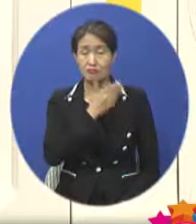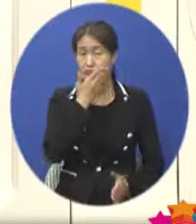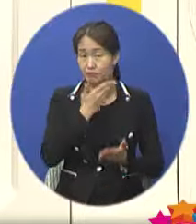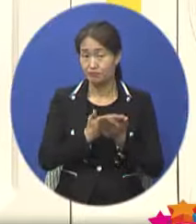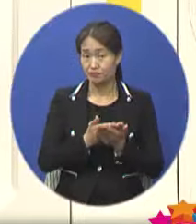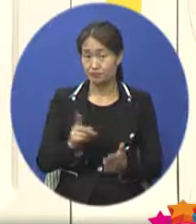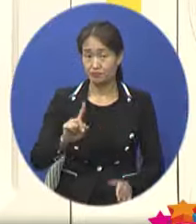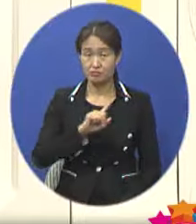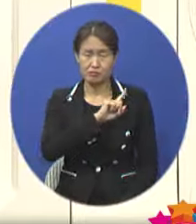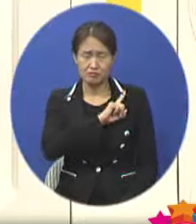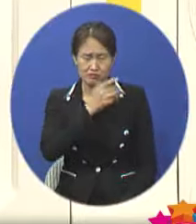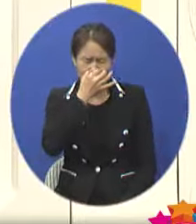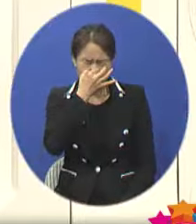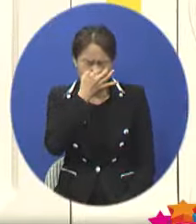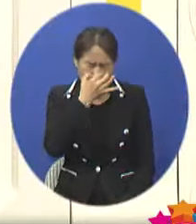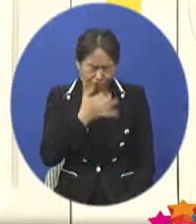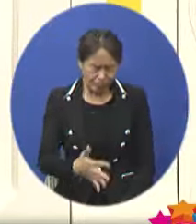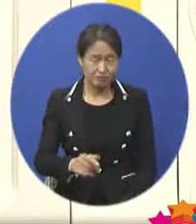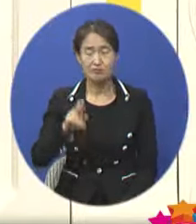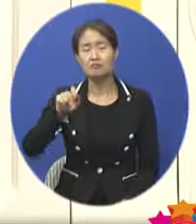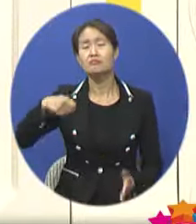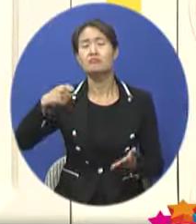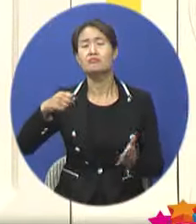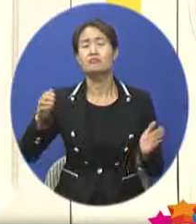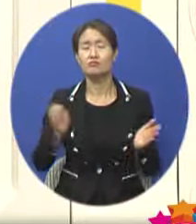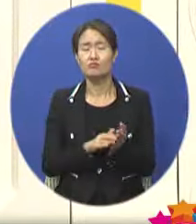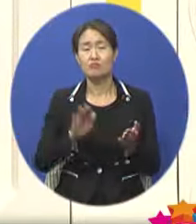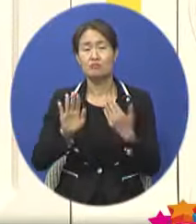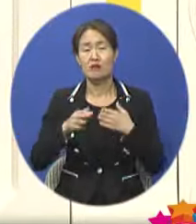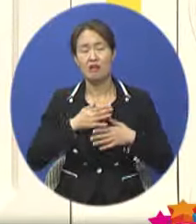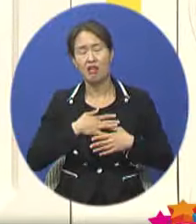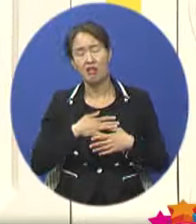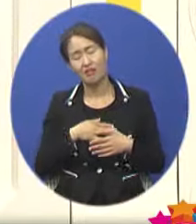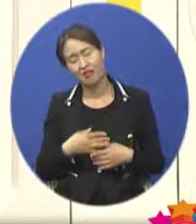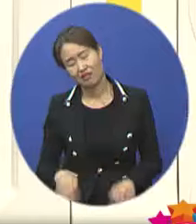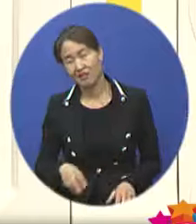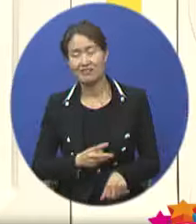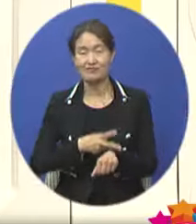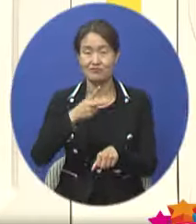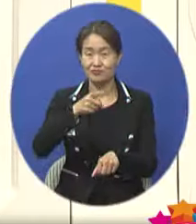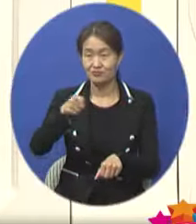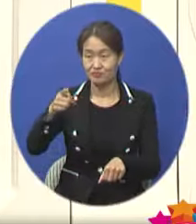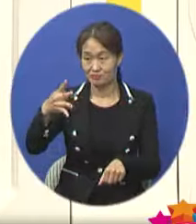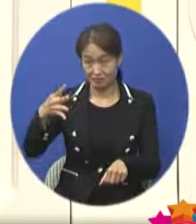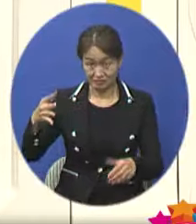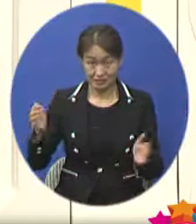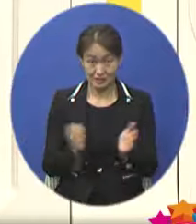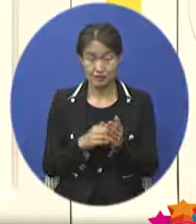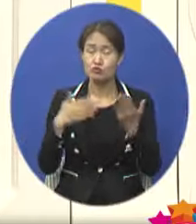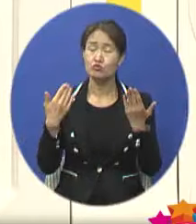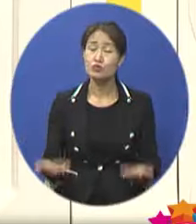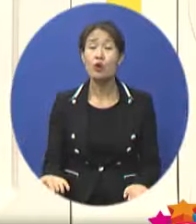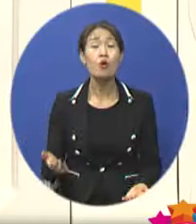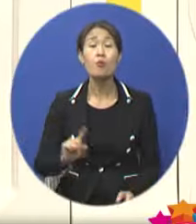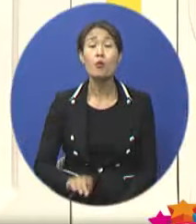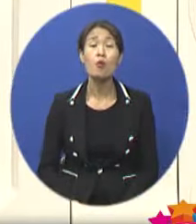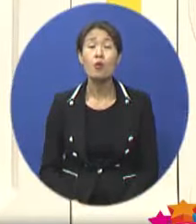해야 돼? 가장 힘든 시간이 점심 먹고 나서 나른한 시간이 딱 2시요. 2시부터 4시 사이에는 쉬고 뭘 해야